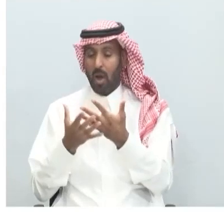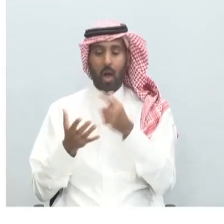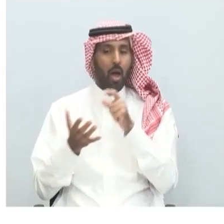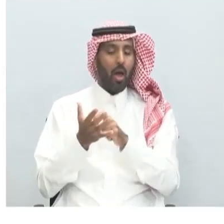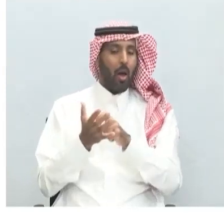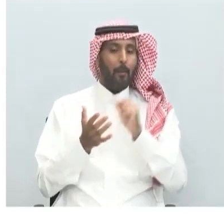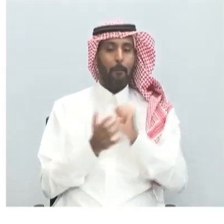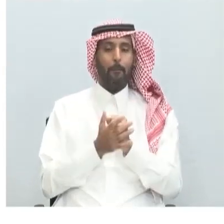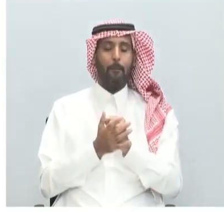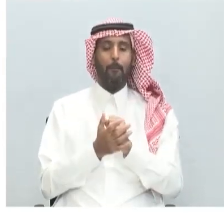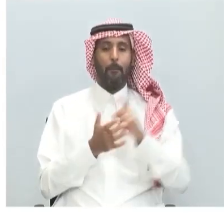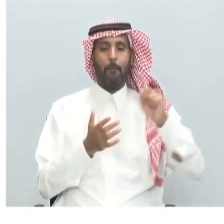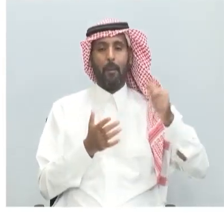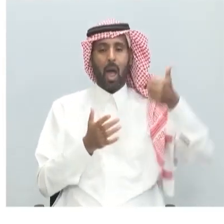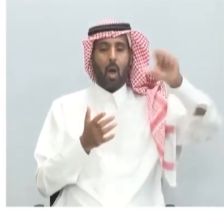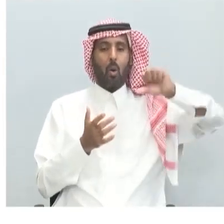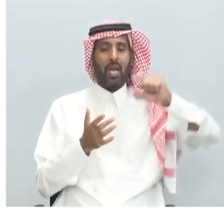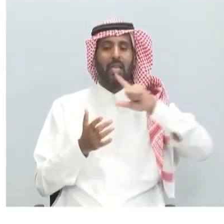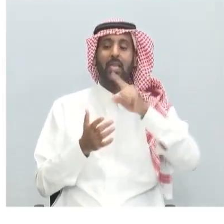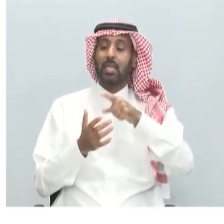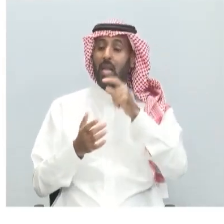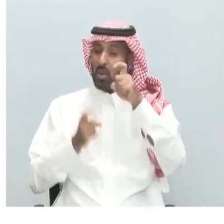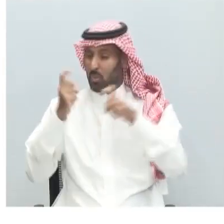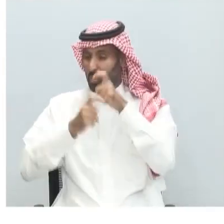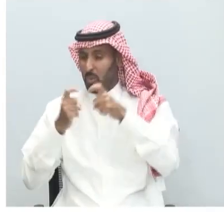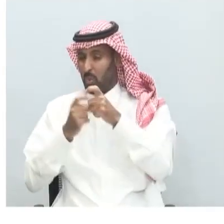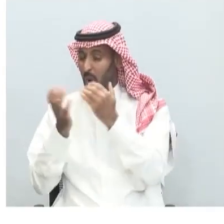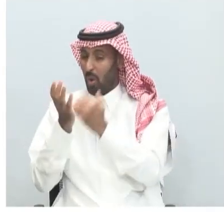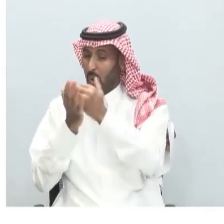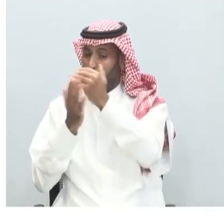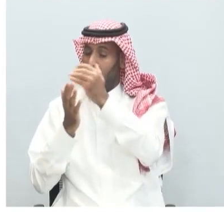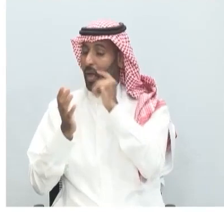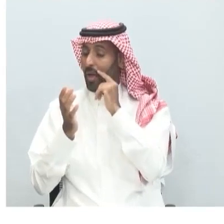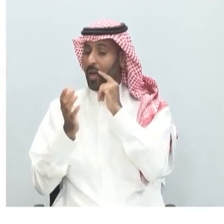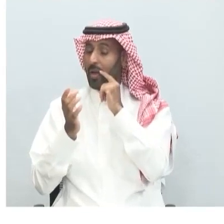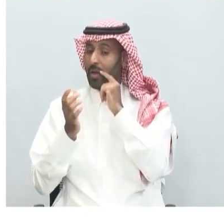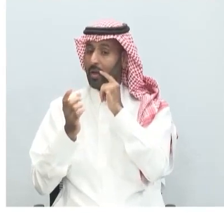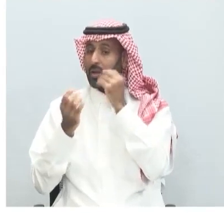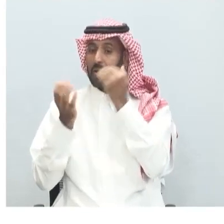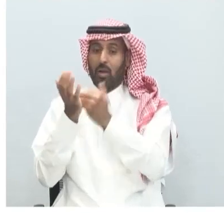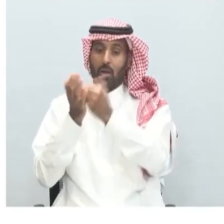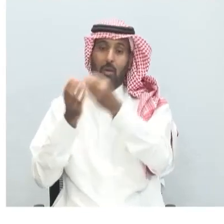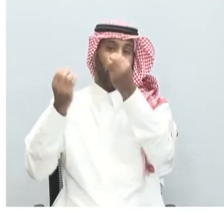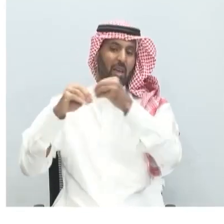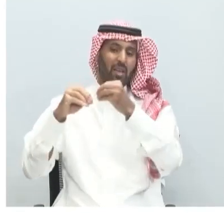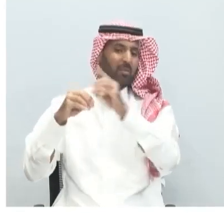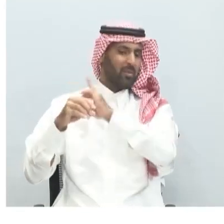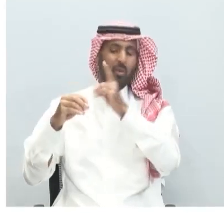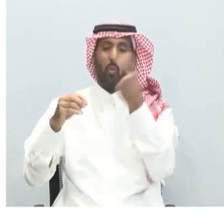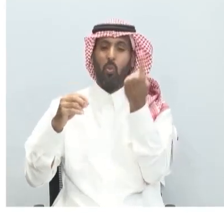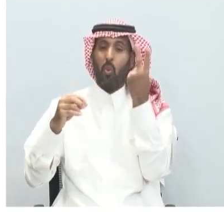مبدا باولي قال ان عدد الكترونات المستويات الفرعي الواحد لا يزيد عن